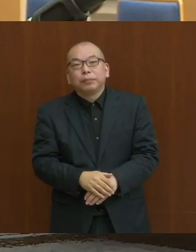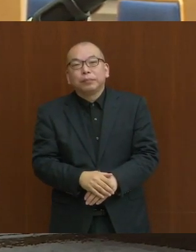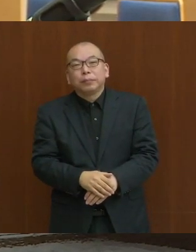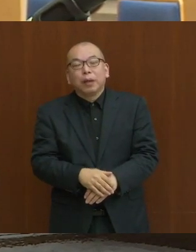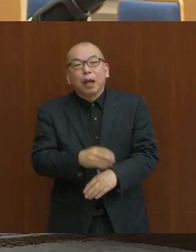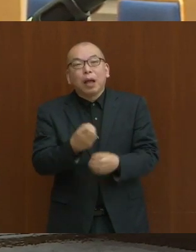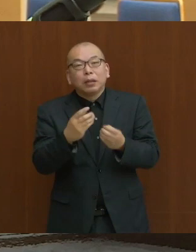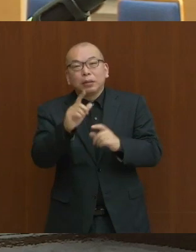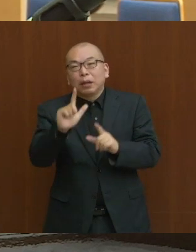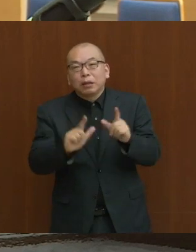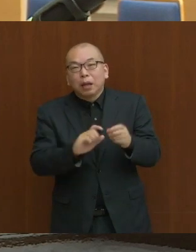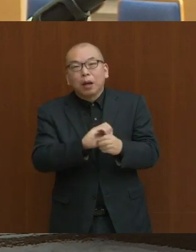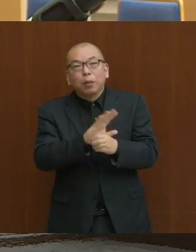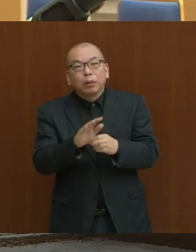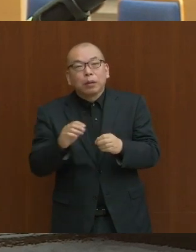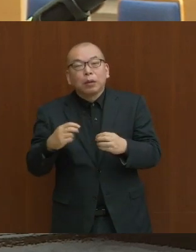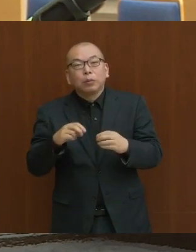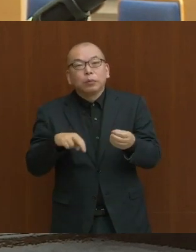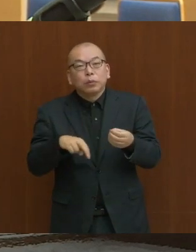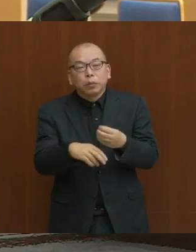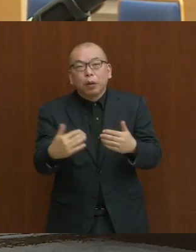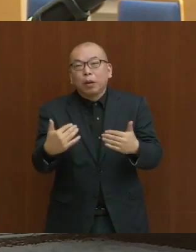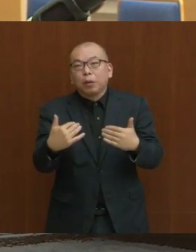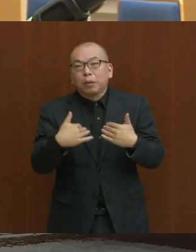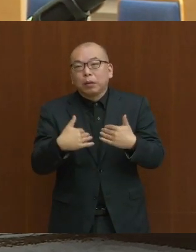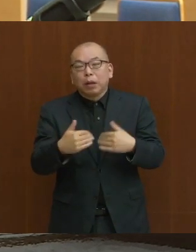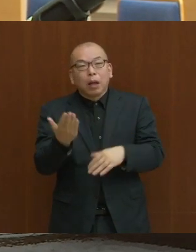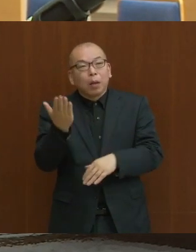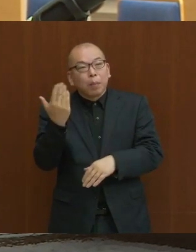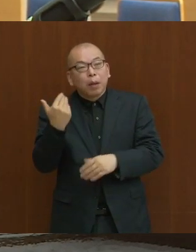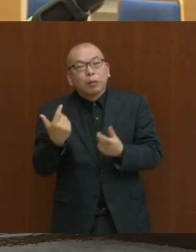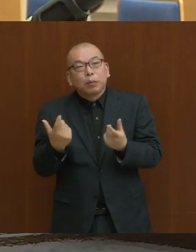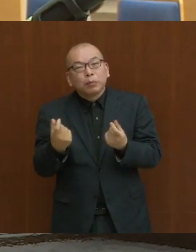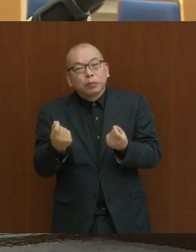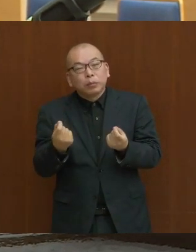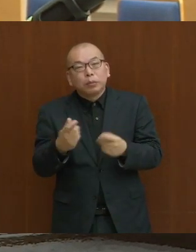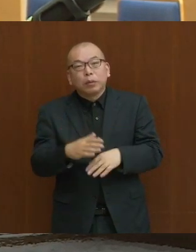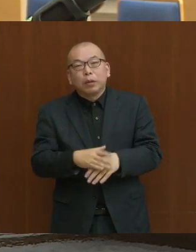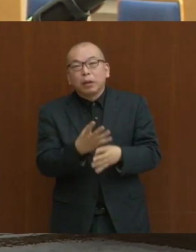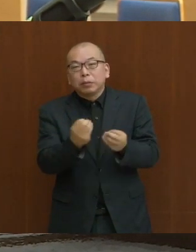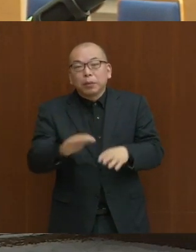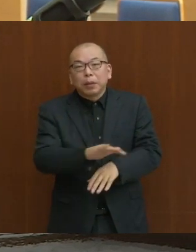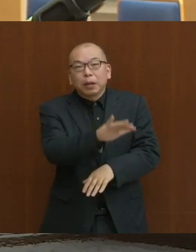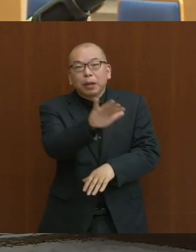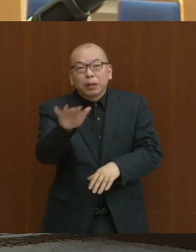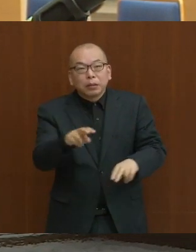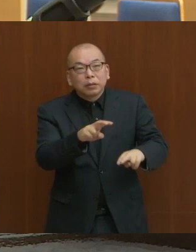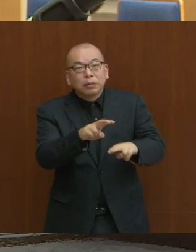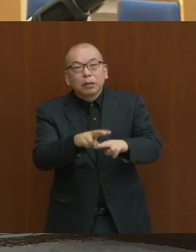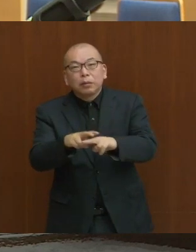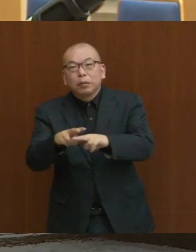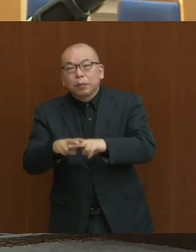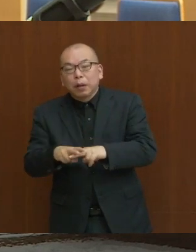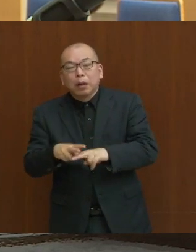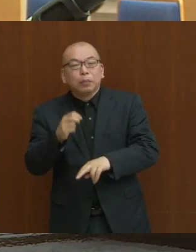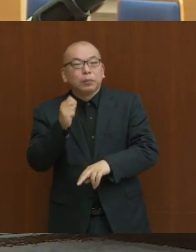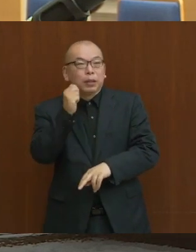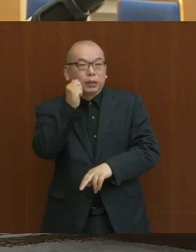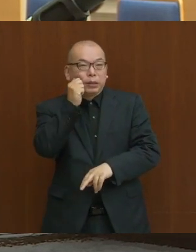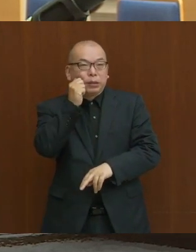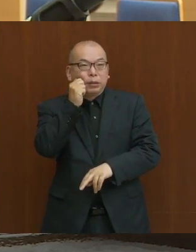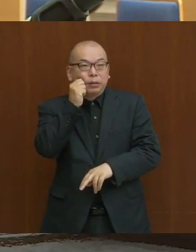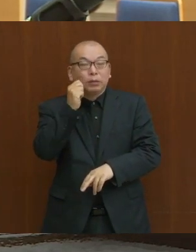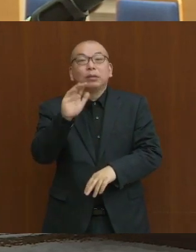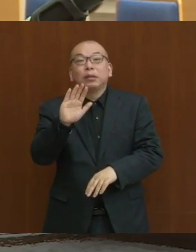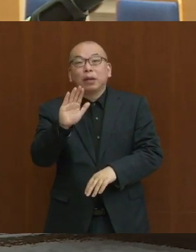型コロナウイルスの影響もあり、例年のように多数の方々にご臨席いただくことはかないませんでした